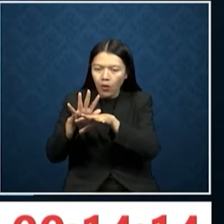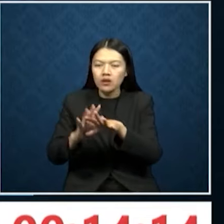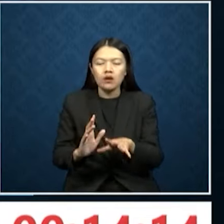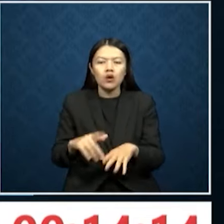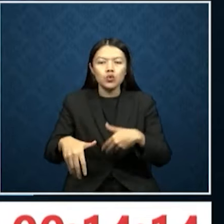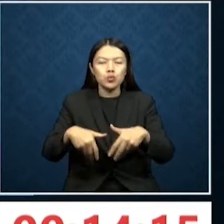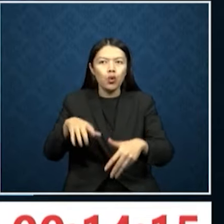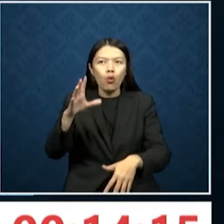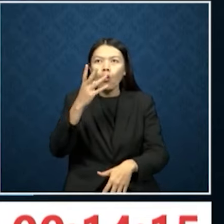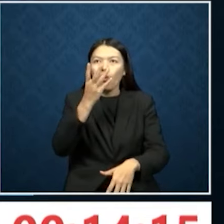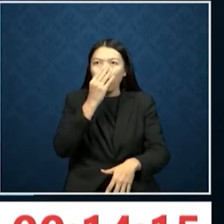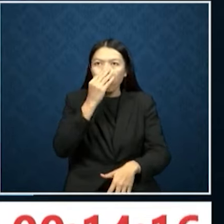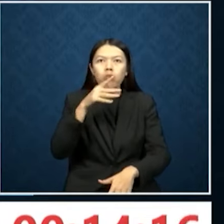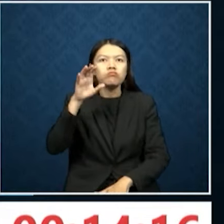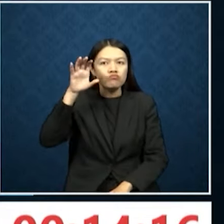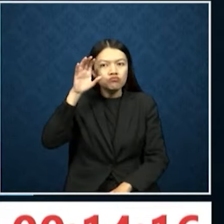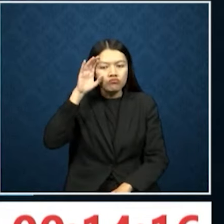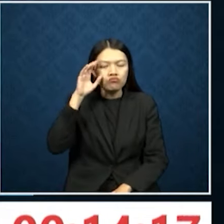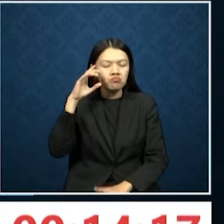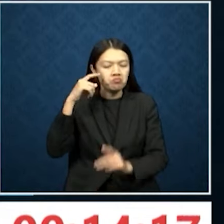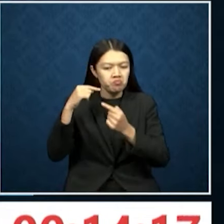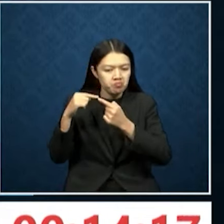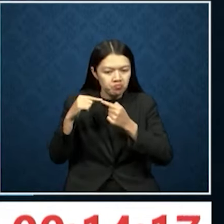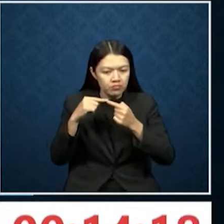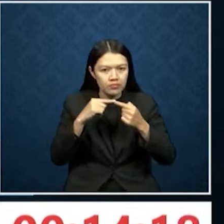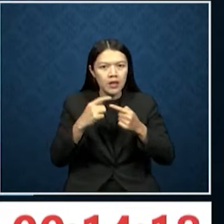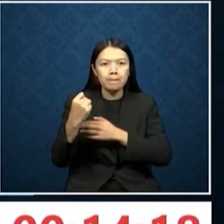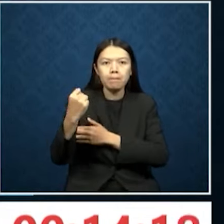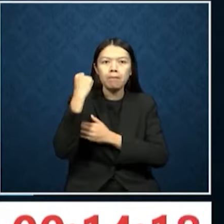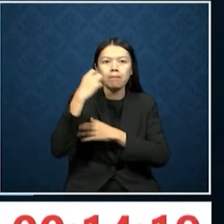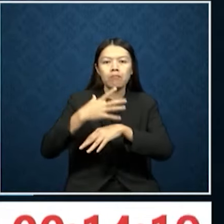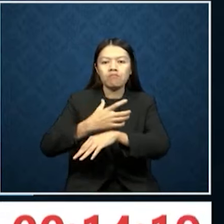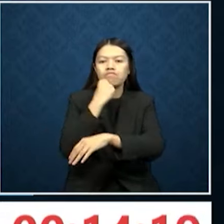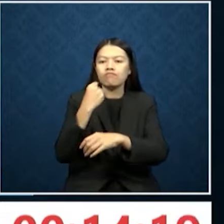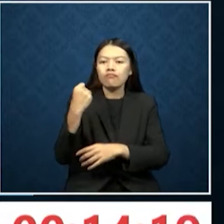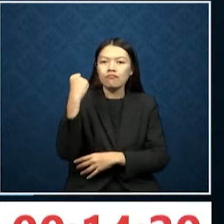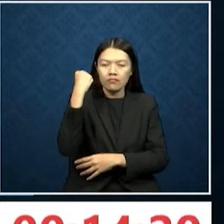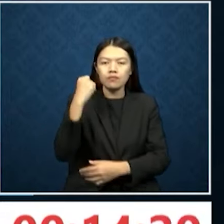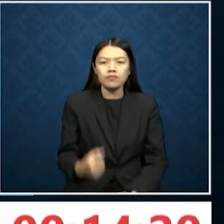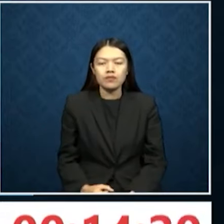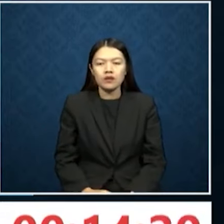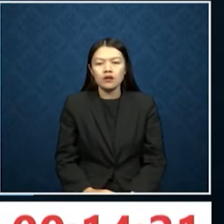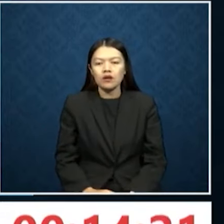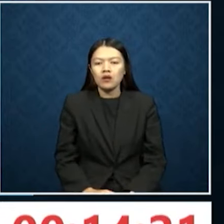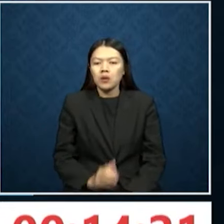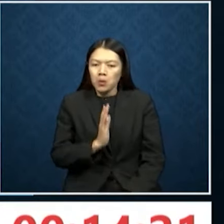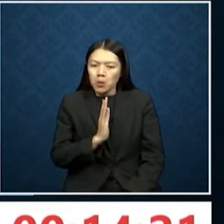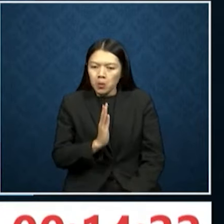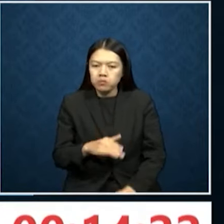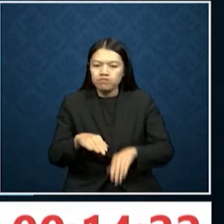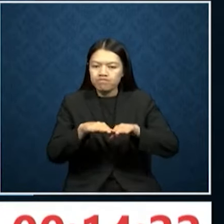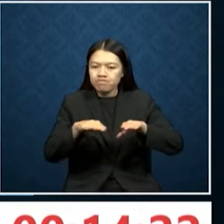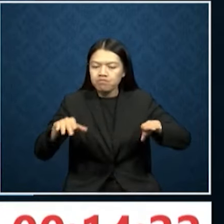าจากประชาชนอย่างกว้างขวางหนุนเนื่องกลายเป็นพลังทางการเมืองที่เข้มแข็งมีเสถียรภาพจ